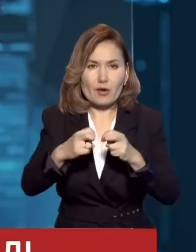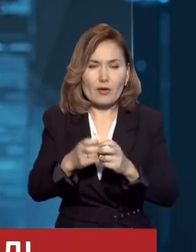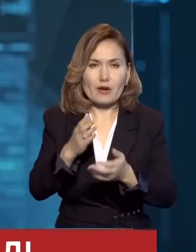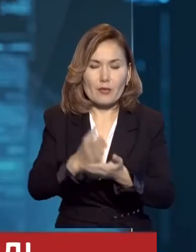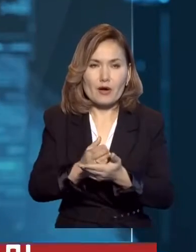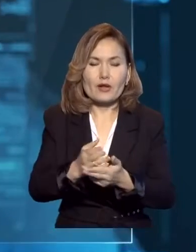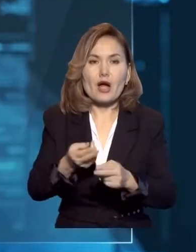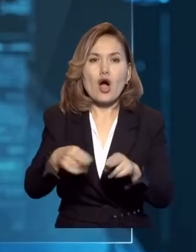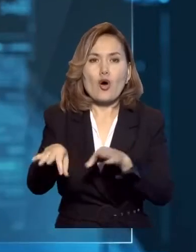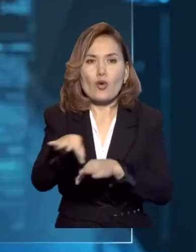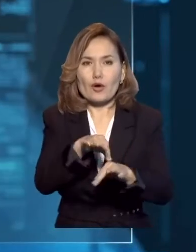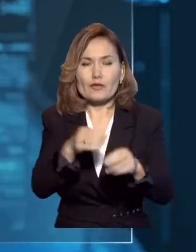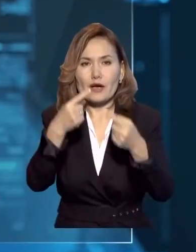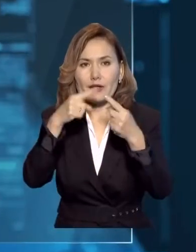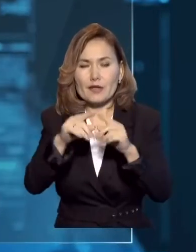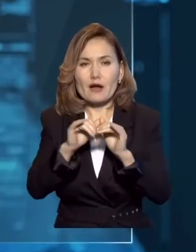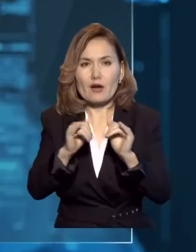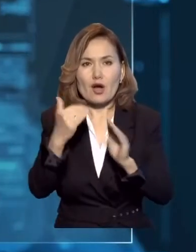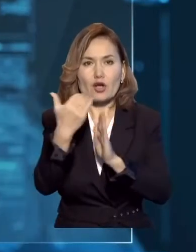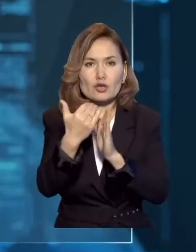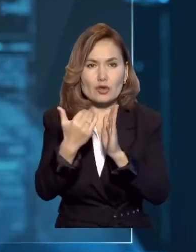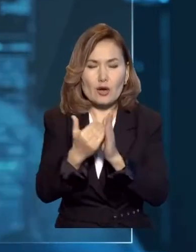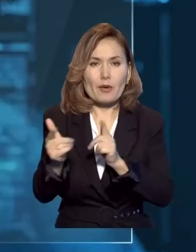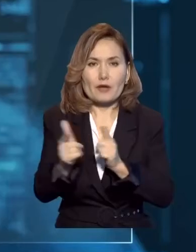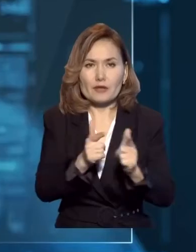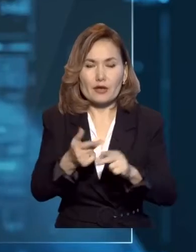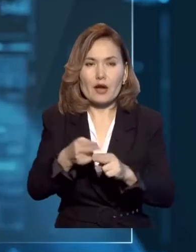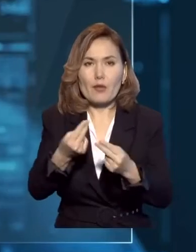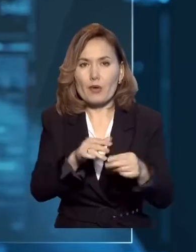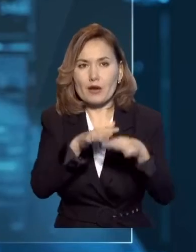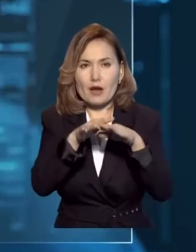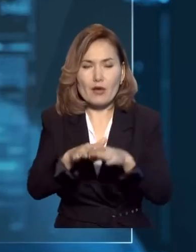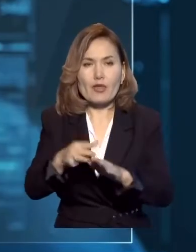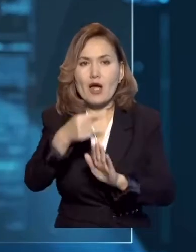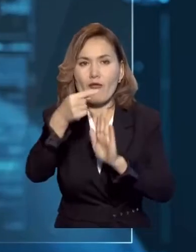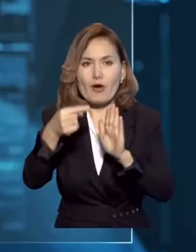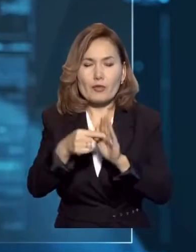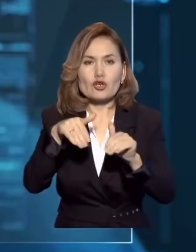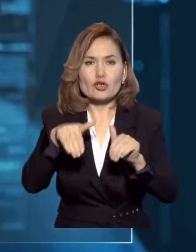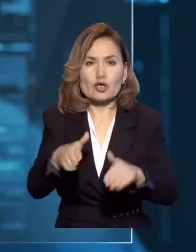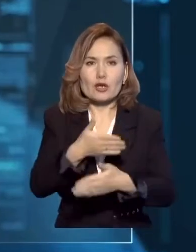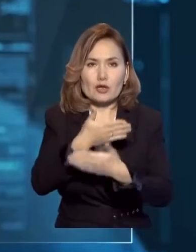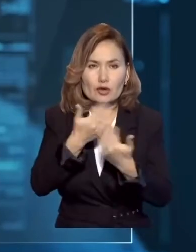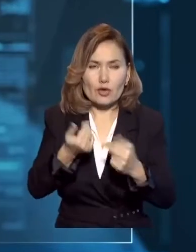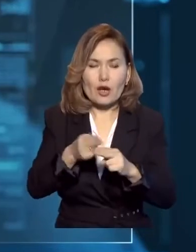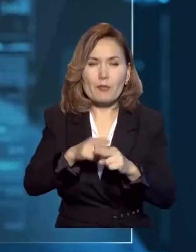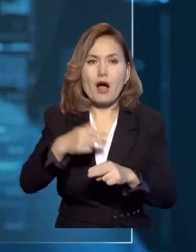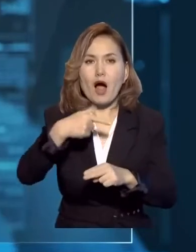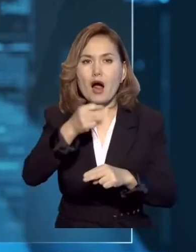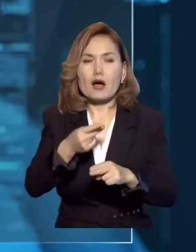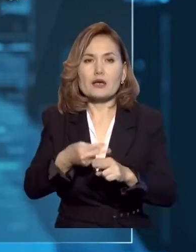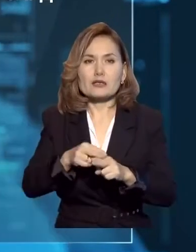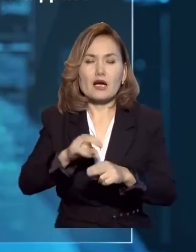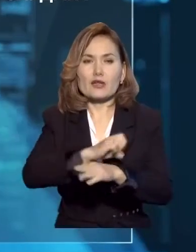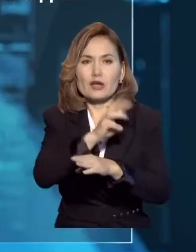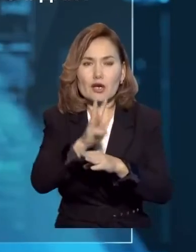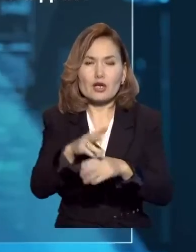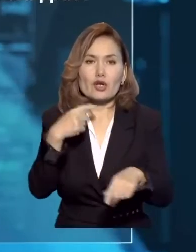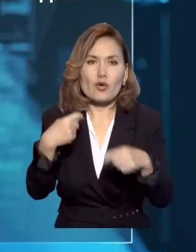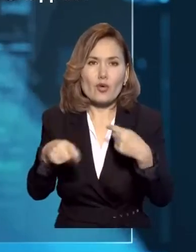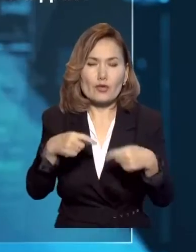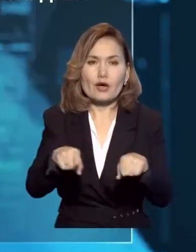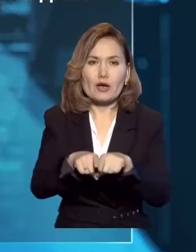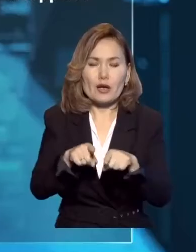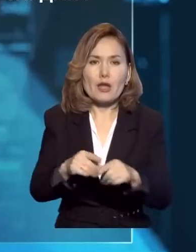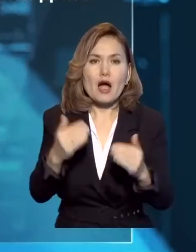тек техникалық экономикалық негіздемесі ғана дайындалған, оны қаржыландыру мәселесі шешілмеген. Екіншіден, сұйытылған газды тарату және саудаға